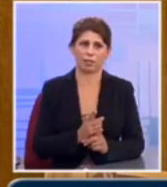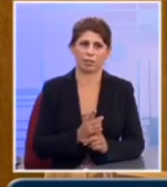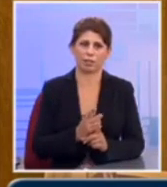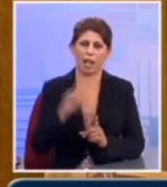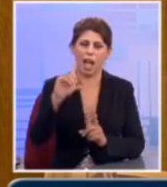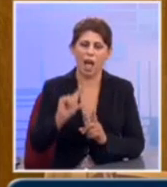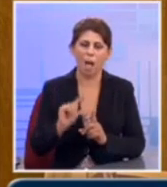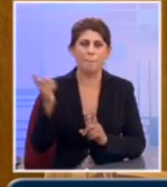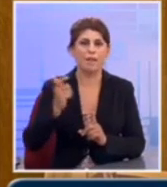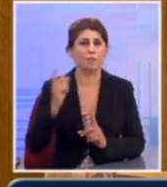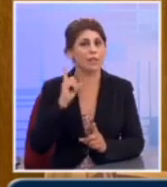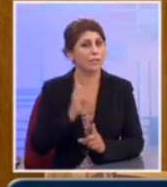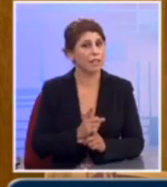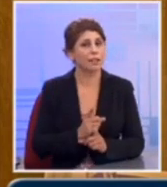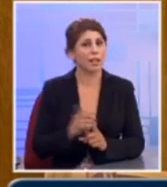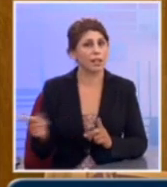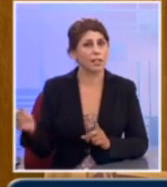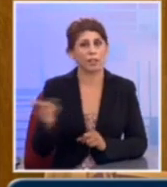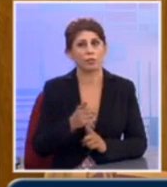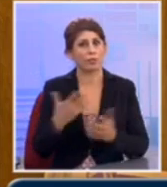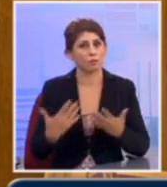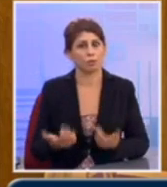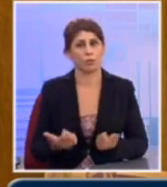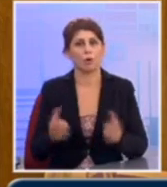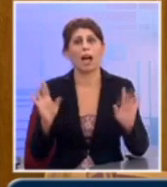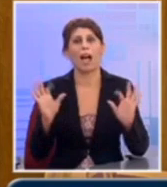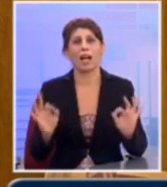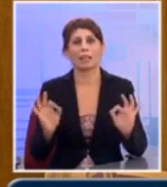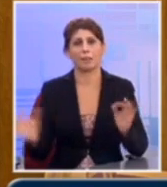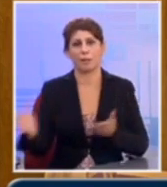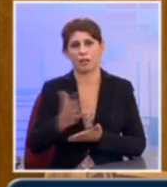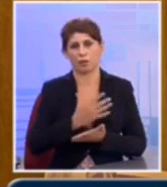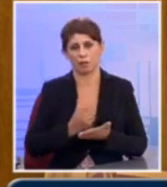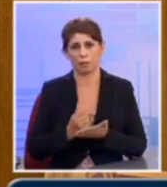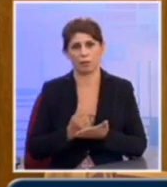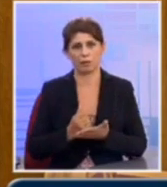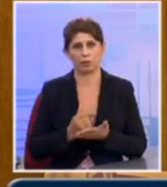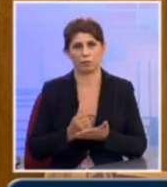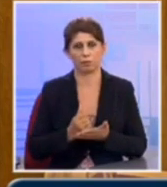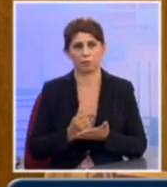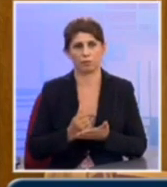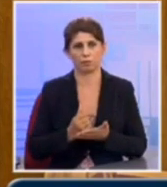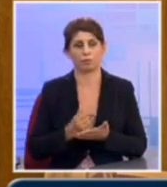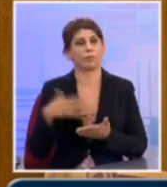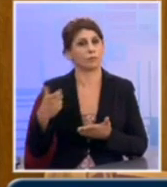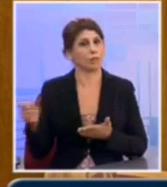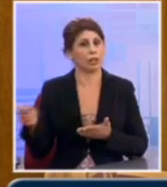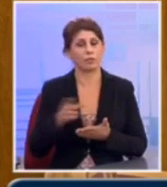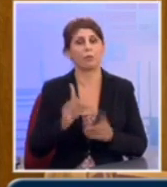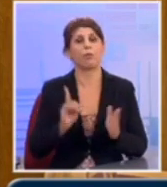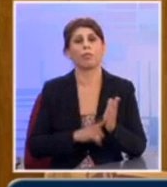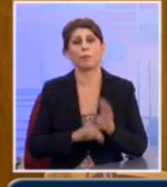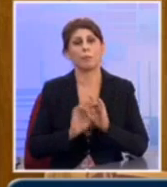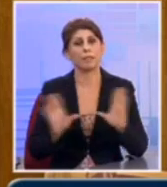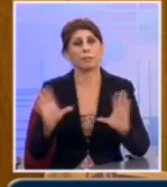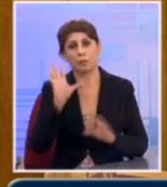χαμηλόμισθους ιδιαίτερα για αυτούς που έχουν άτυπα εισοδήματα ε και που είναι αυτοί που δεν θα πρεπε